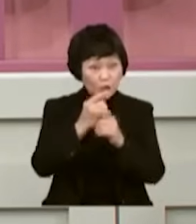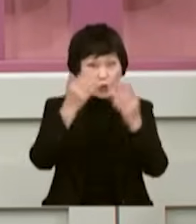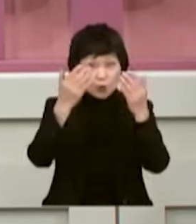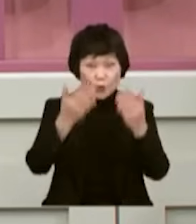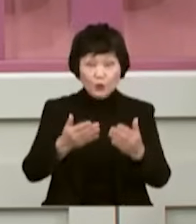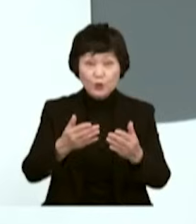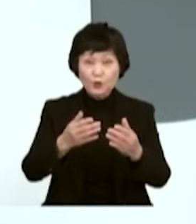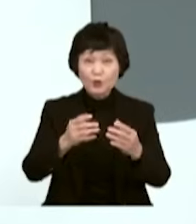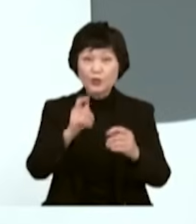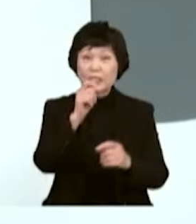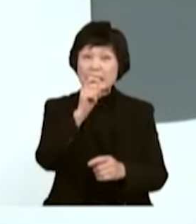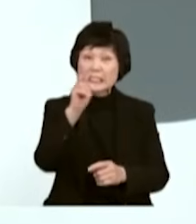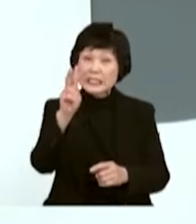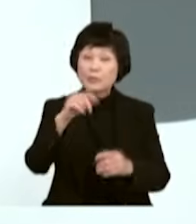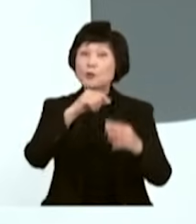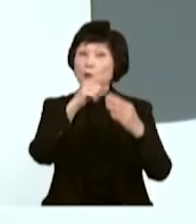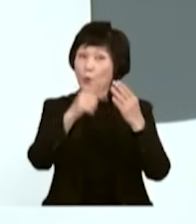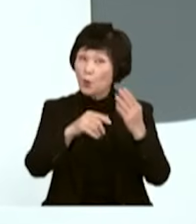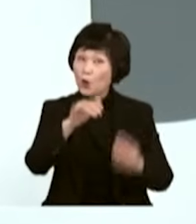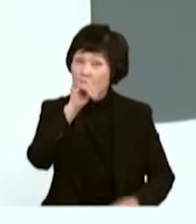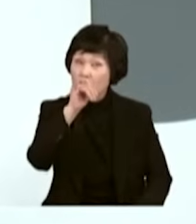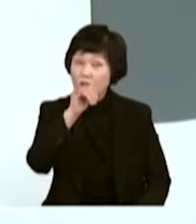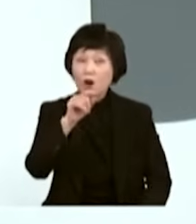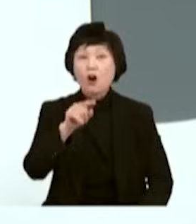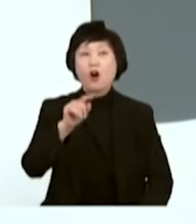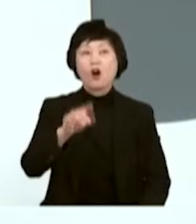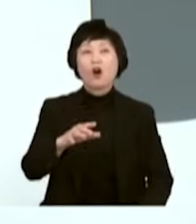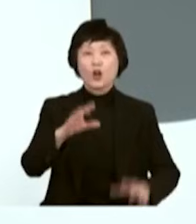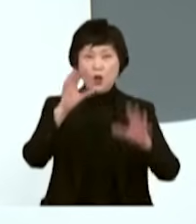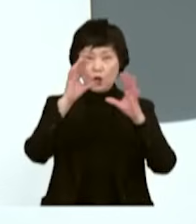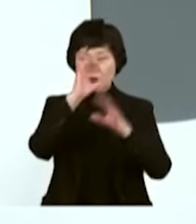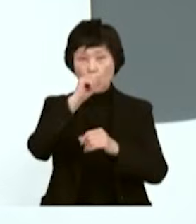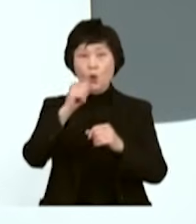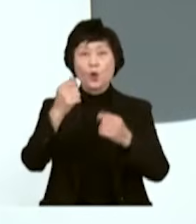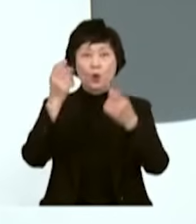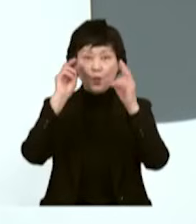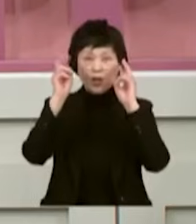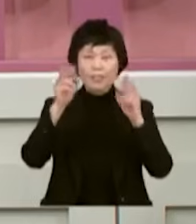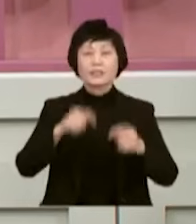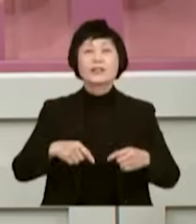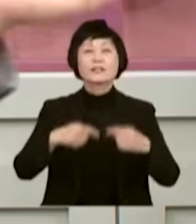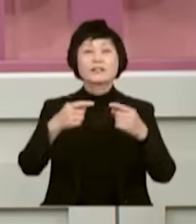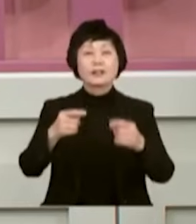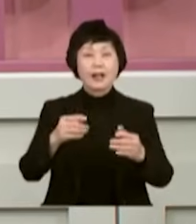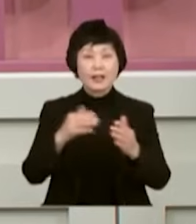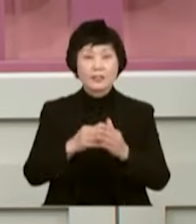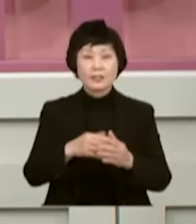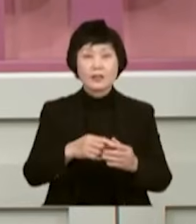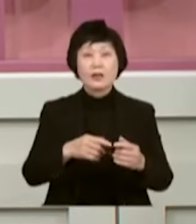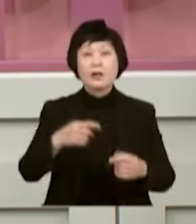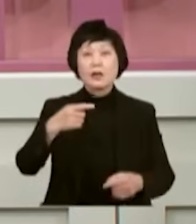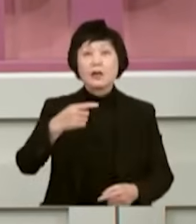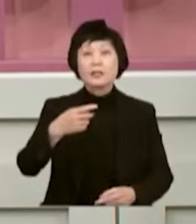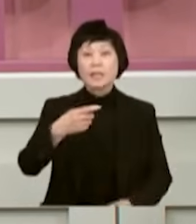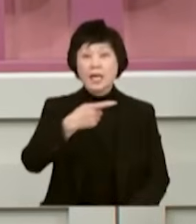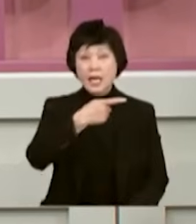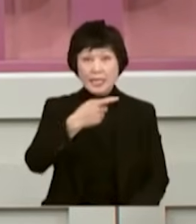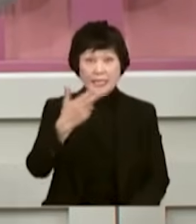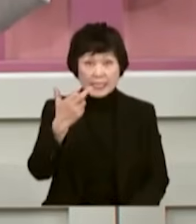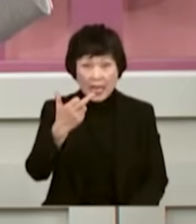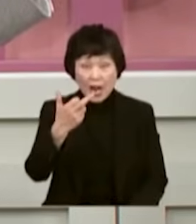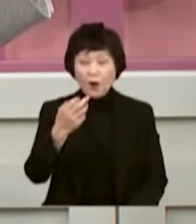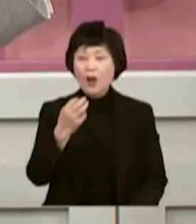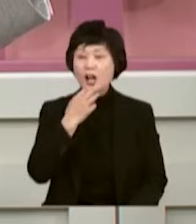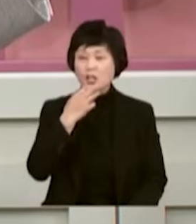있었어요. 예, 거기 좋은 인테리어 회사를 들어갔대요. 그래서 그 형에게 전도하라고. 일산하고